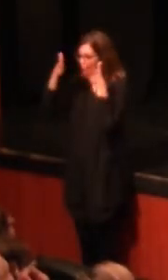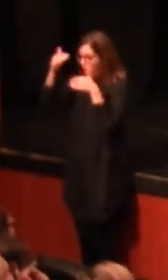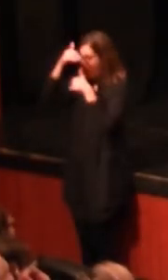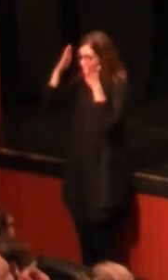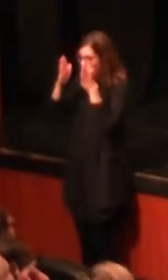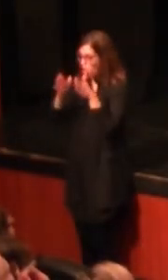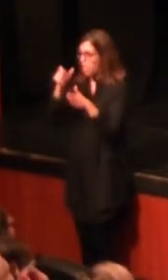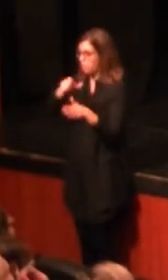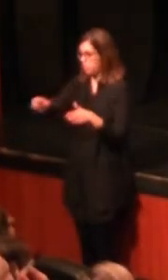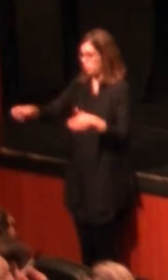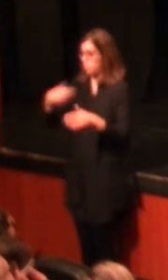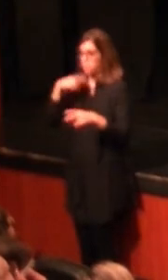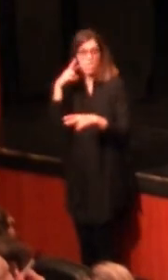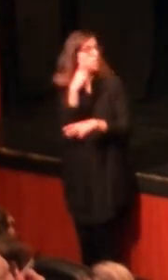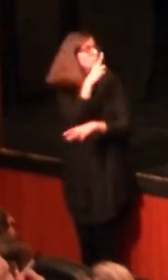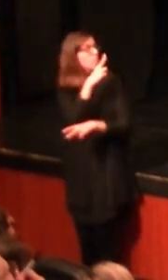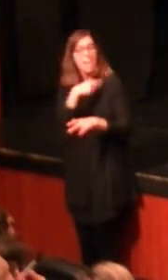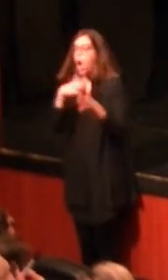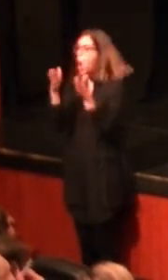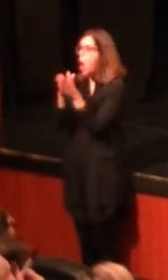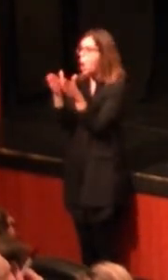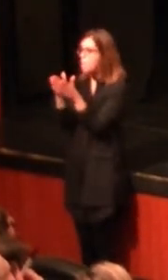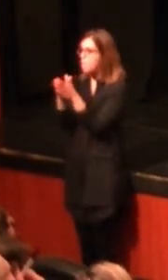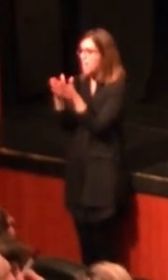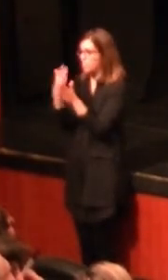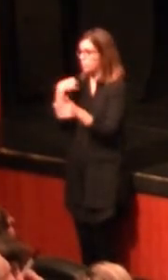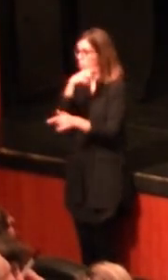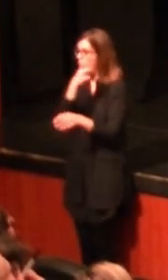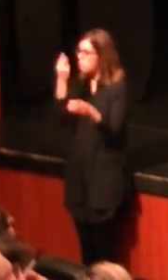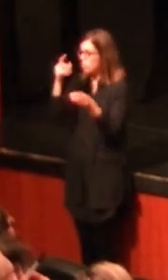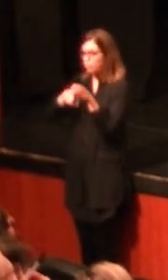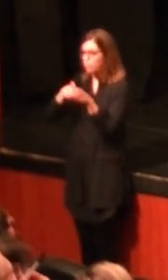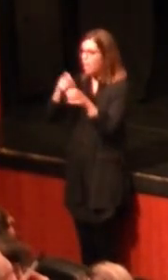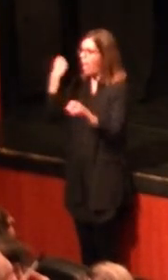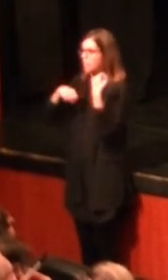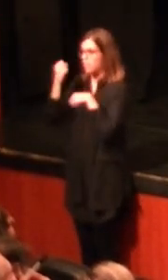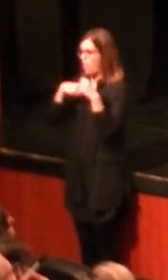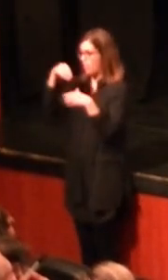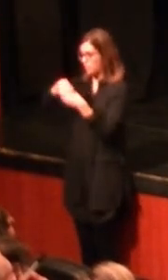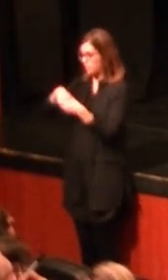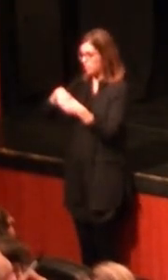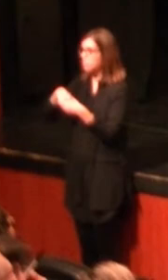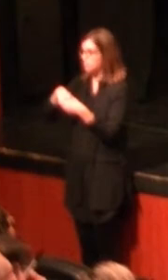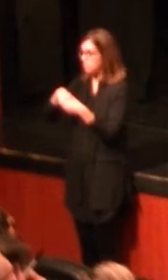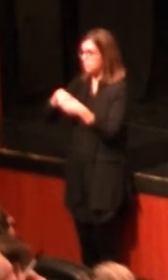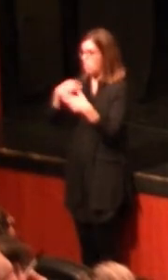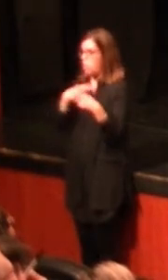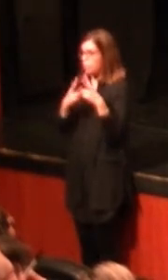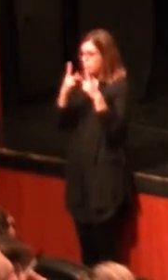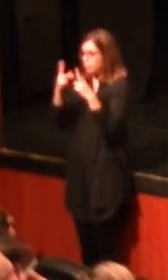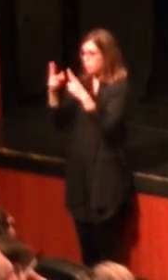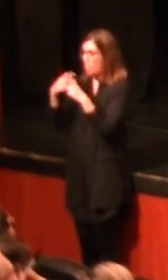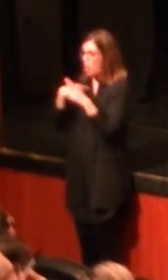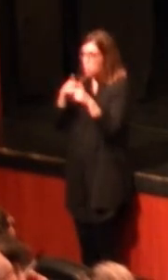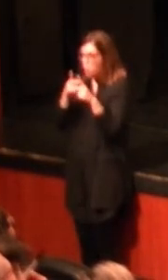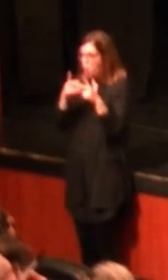Per això he posat aquest exemple d'un dels nostres companys en què participa en moltes activitats. Això no ho podem fer a trossos. Hem